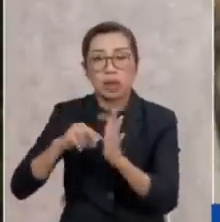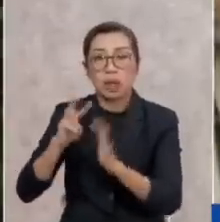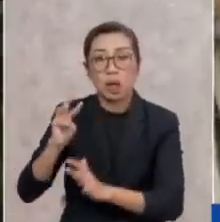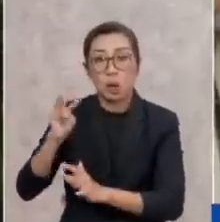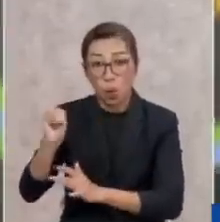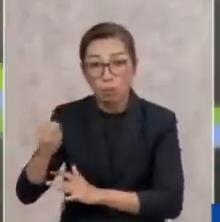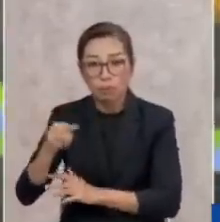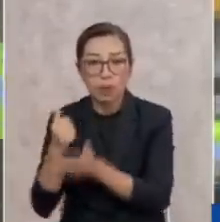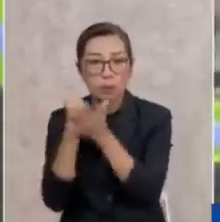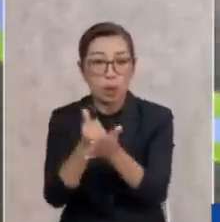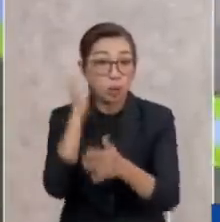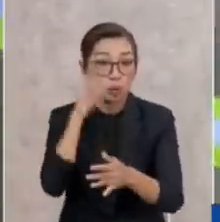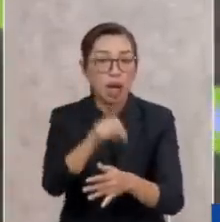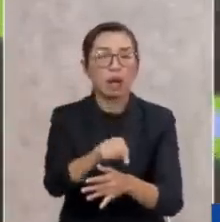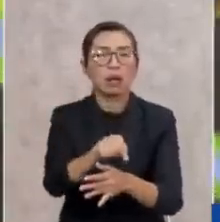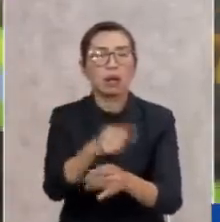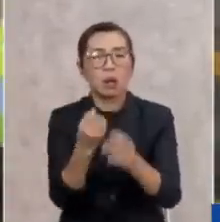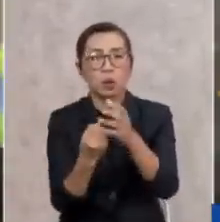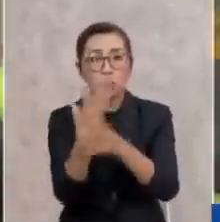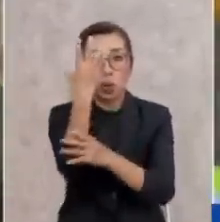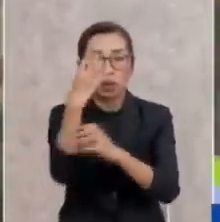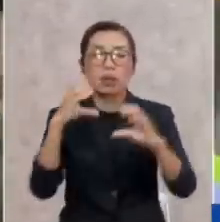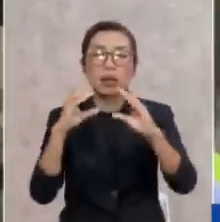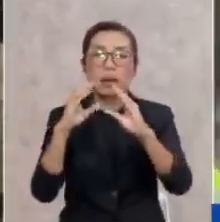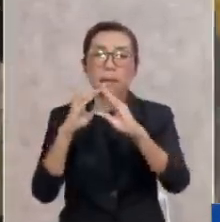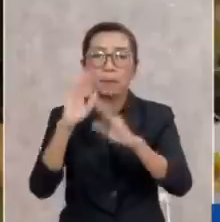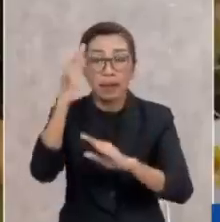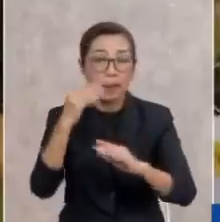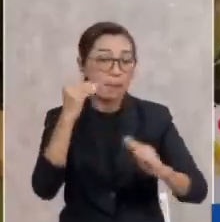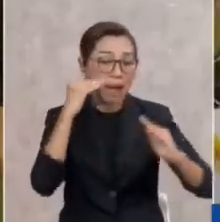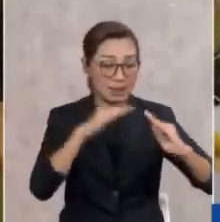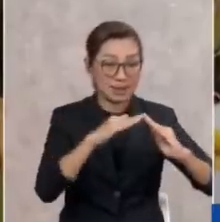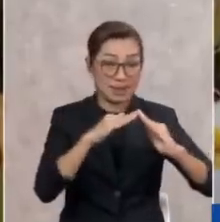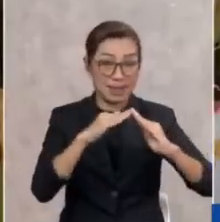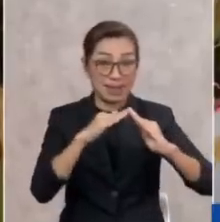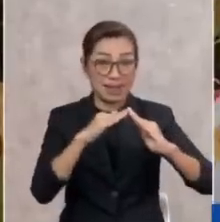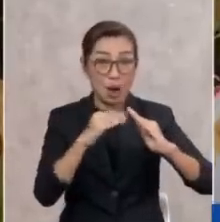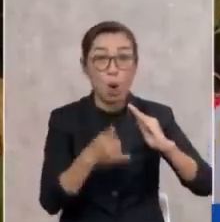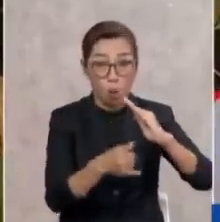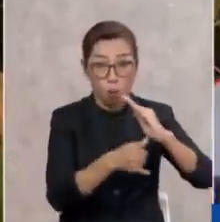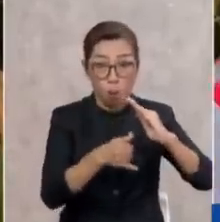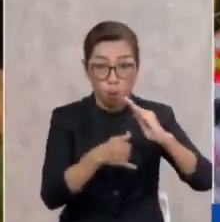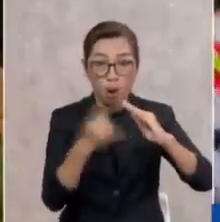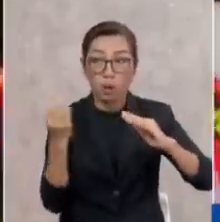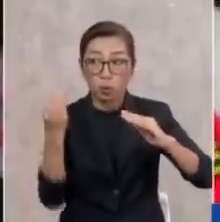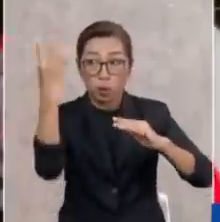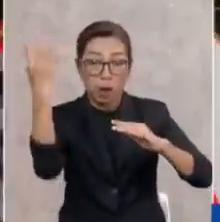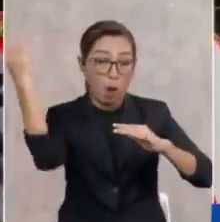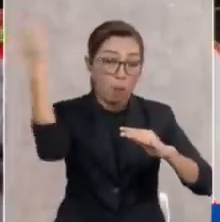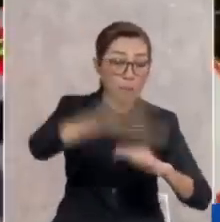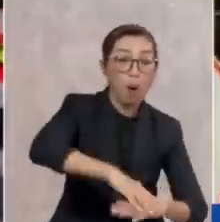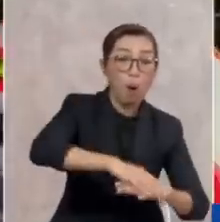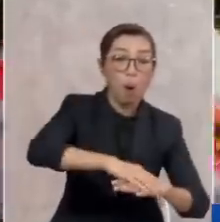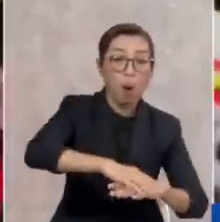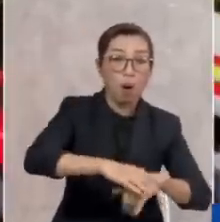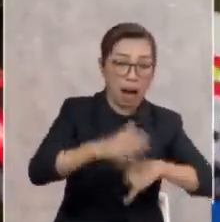ำลังช่วยเหลือผู้ชายคนนึงถูกต้นโพขนาดใหญ่ข้างบ้านโค่นลงมาทับบ้านทำให้คนที่อยู่ในบ้านถูกต้นไม้ล้มทับ